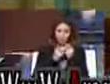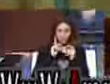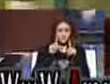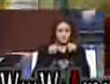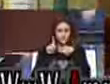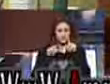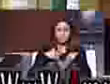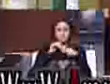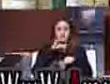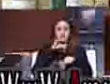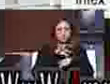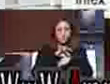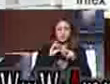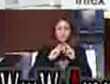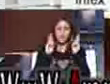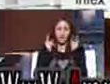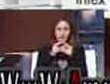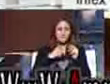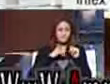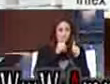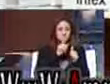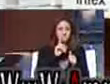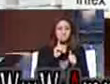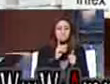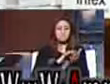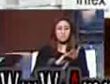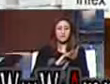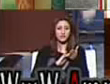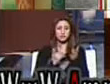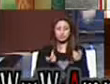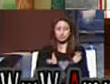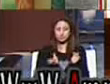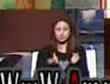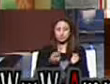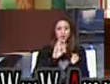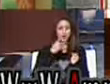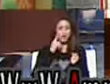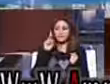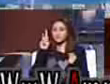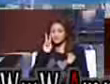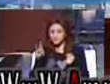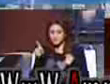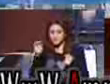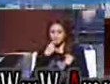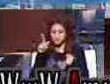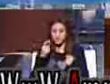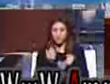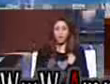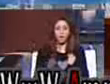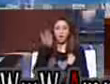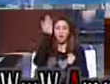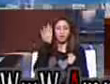الصيدليات او المستشفيات العامه واذا وجدها يضطر الى شرائها باسعار مرتفعه. انا جاي الوقت اخد حاجه